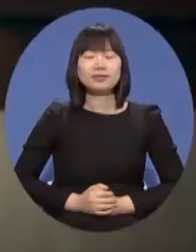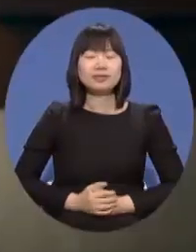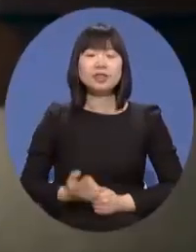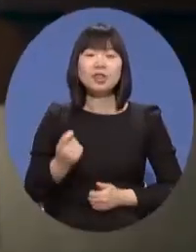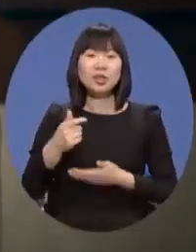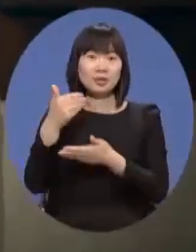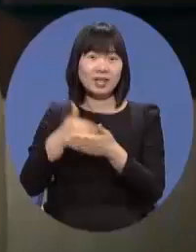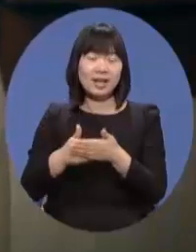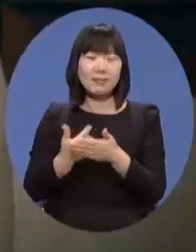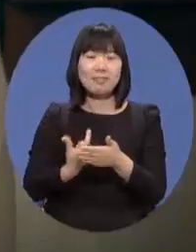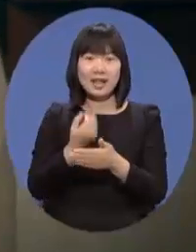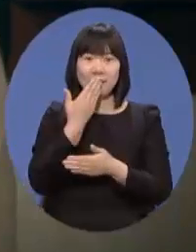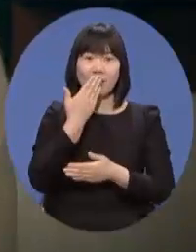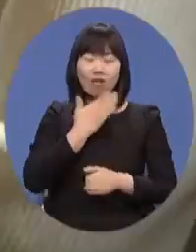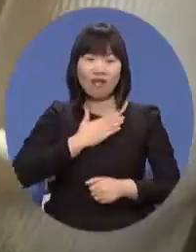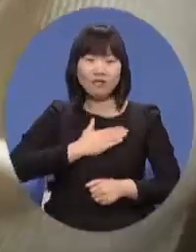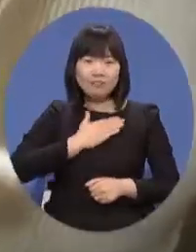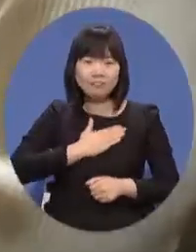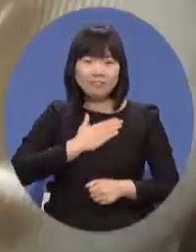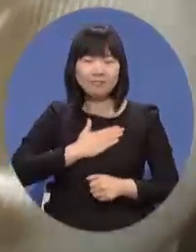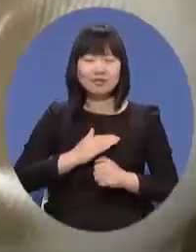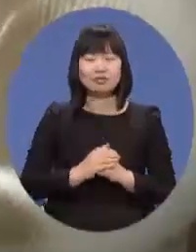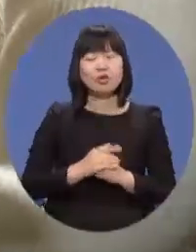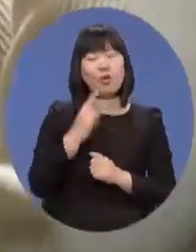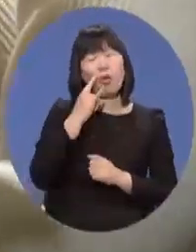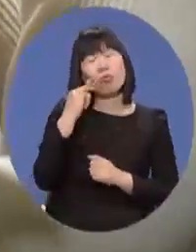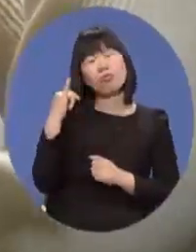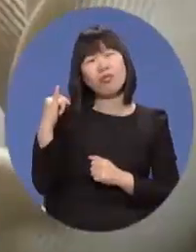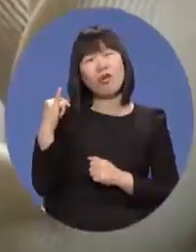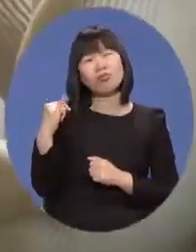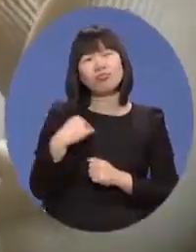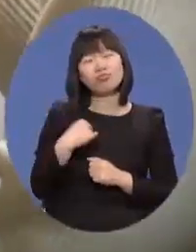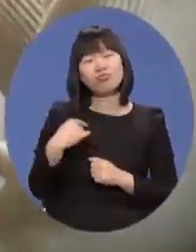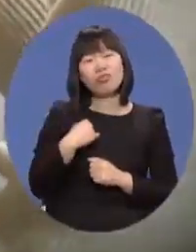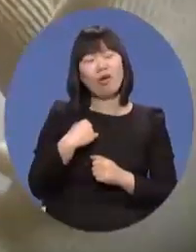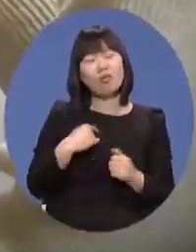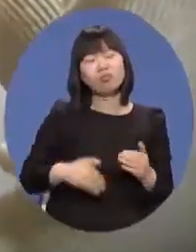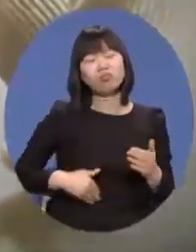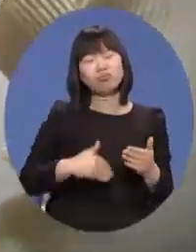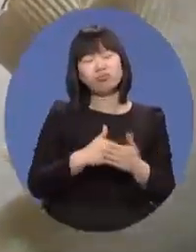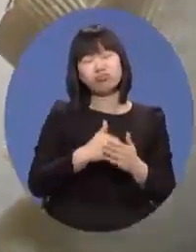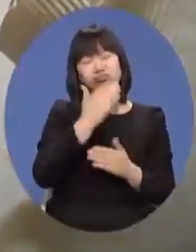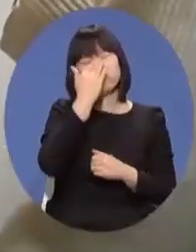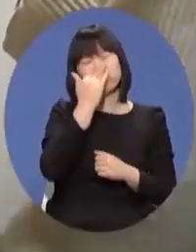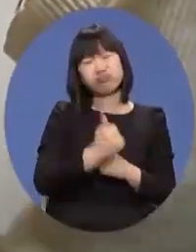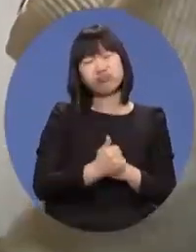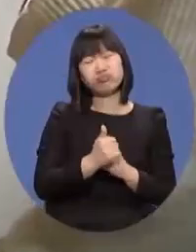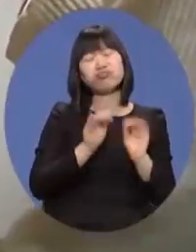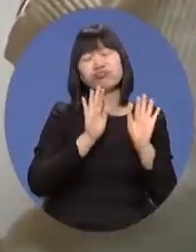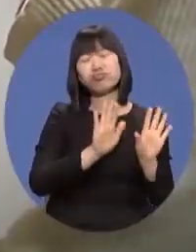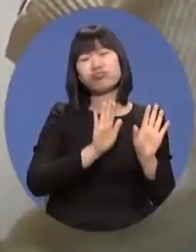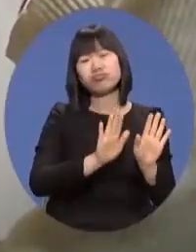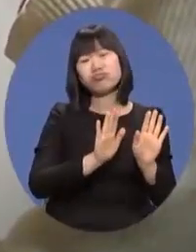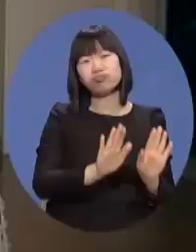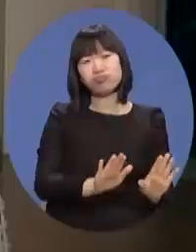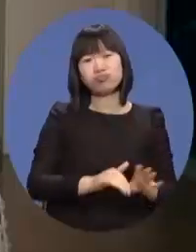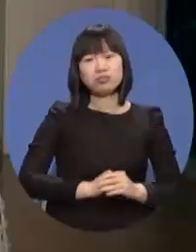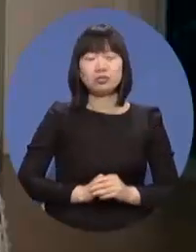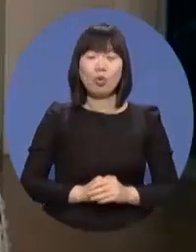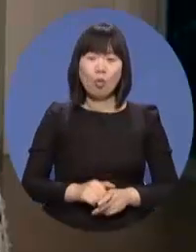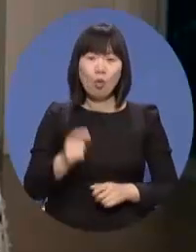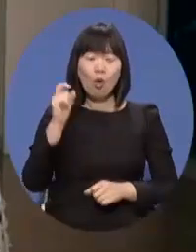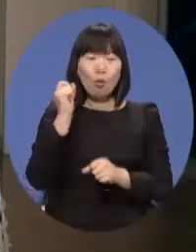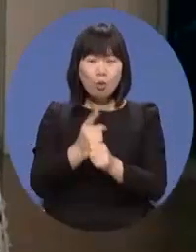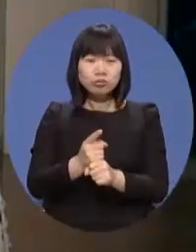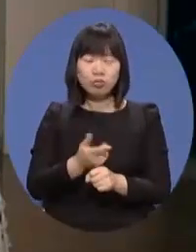남았네. 얼른 먹자. 엄마, 나 배불러. 그만 먹을래. 왜